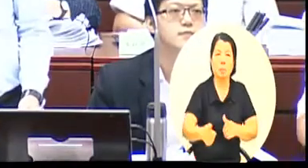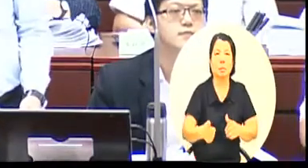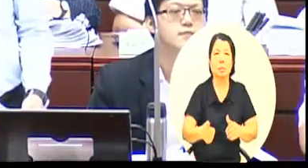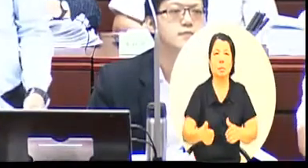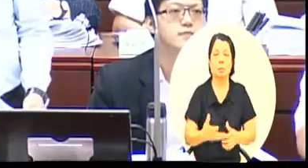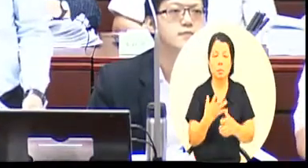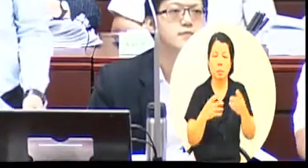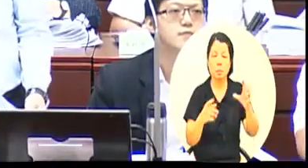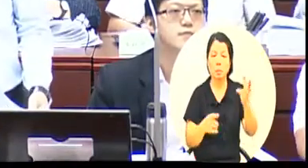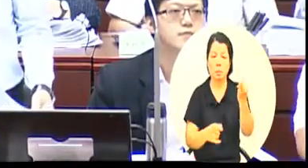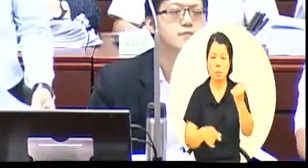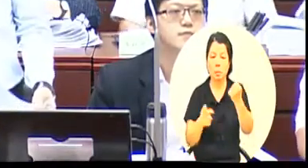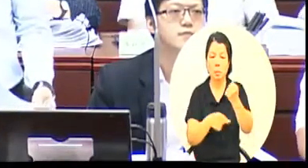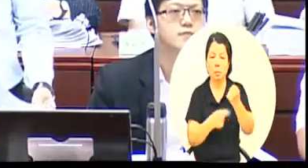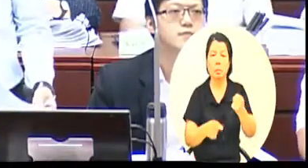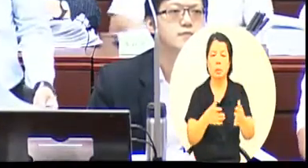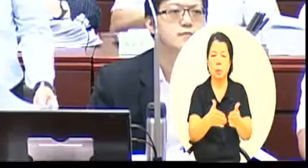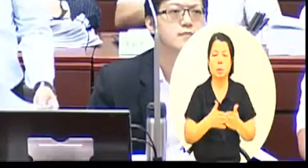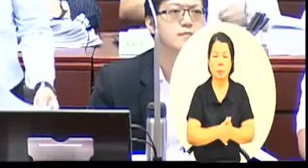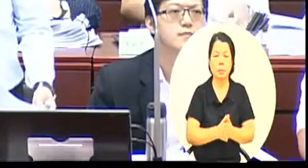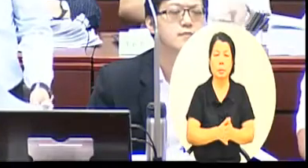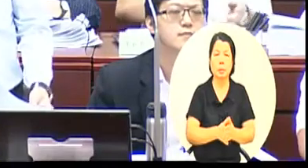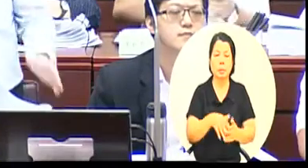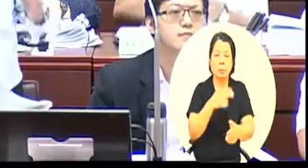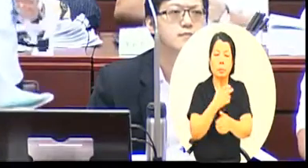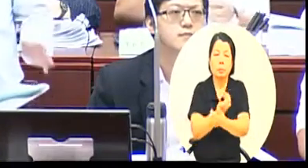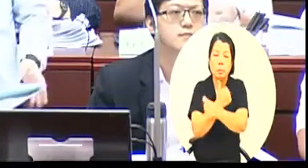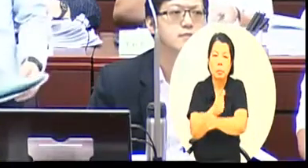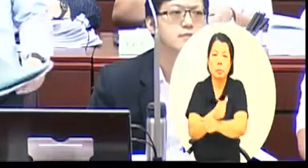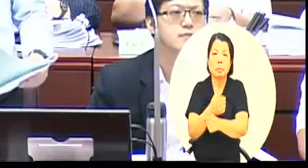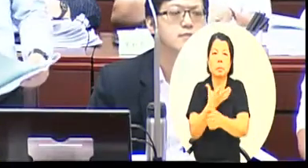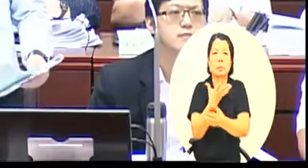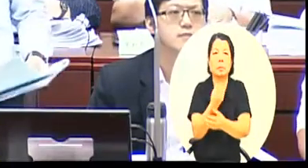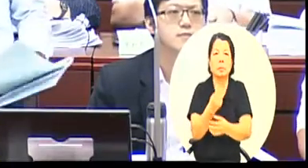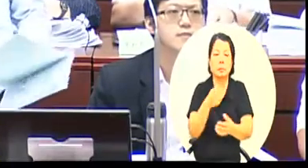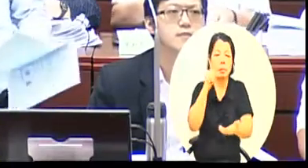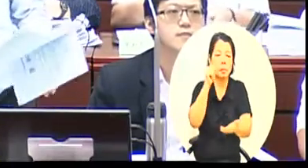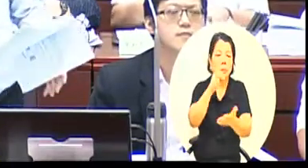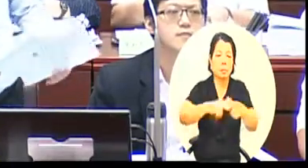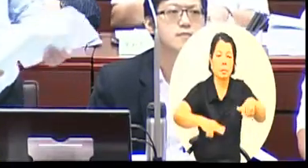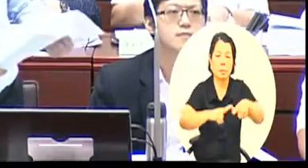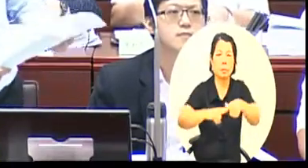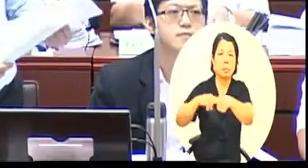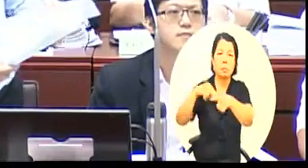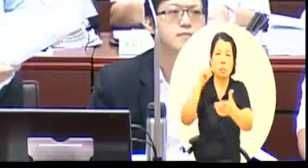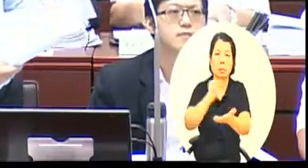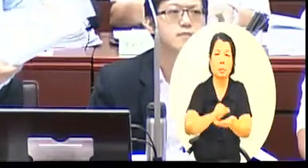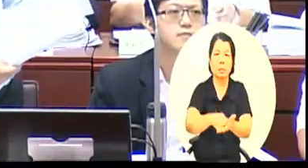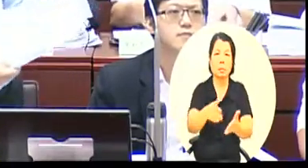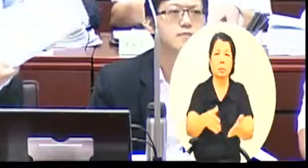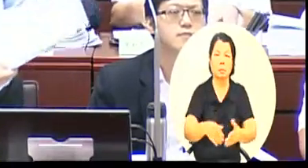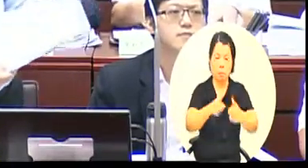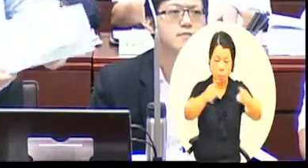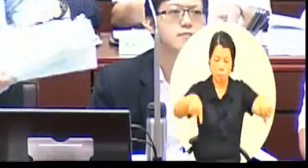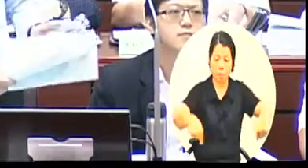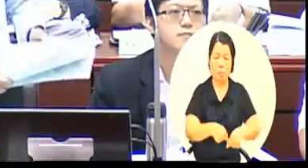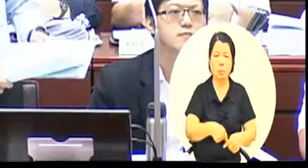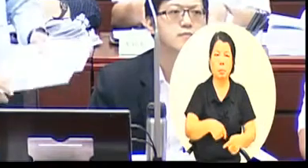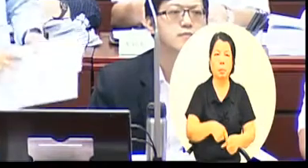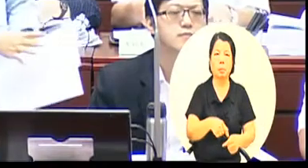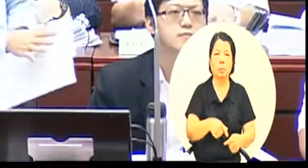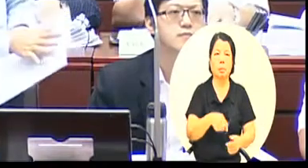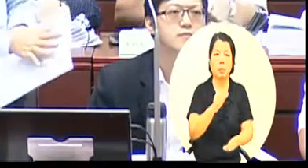这个学经历的介绍，特别跟委员说明一下，跟议员说明一下。事实上在那个纸本的这个书面报告里